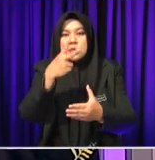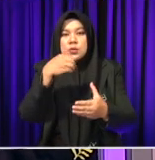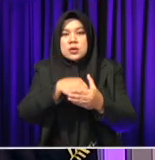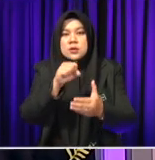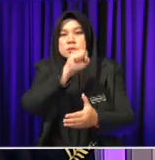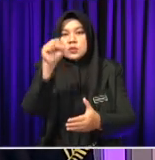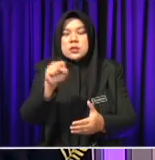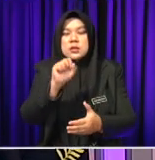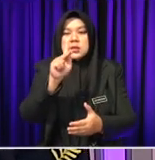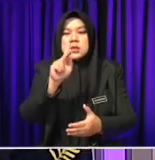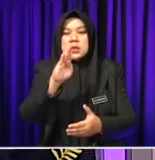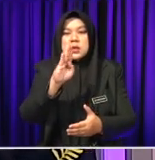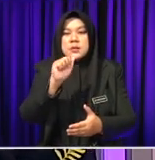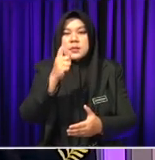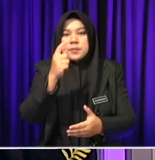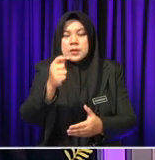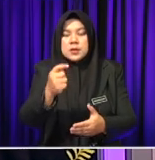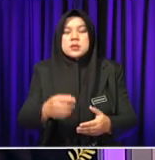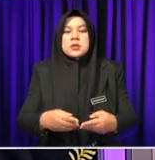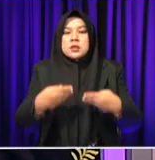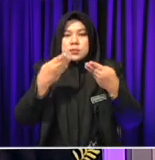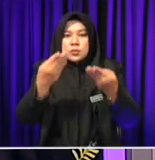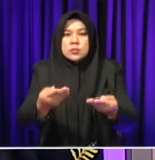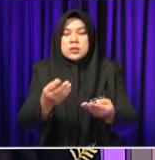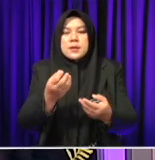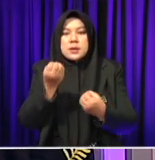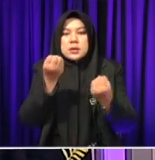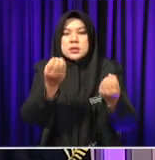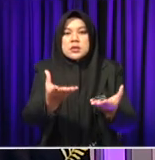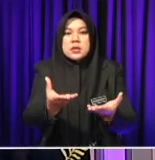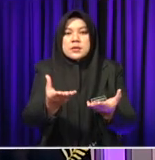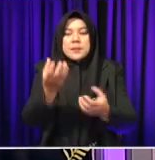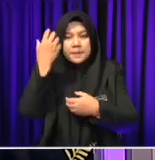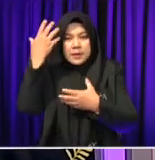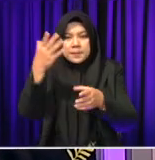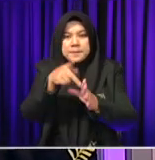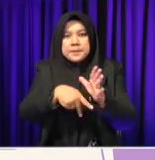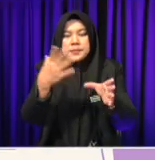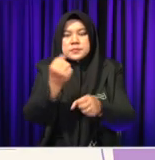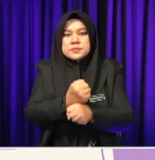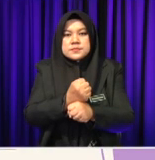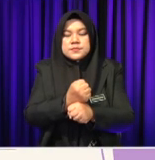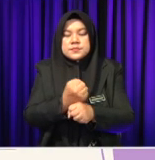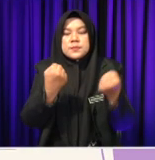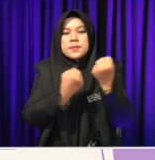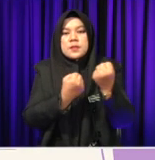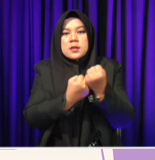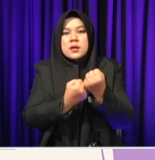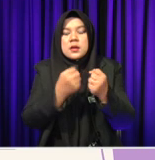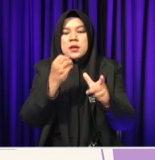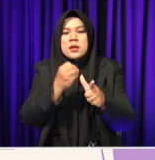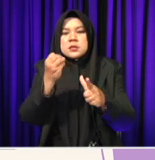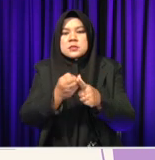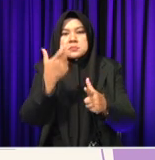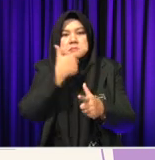kemukakan kemukakan ni apa memberikan pendapat kamu dikehendaki memberikan pendapat sama ada menyokong ataupun membangkang